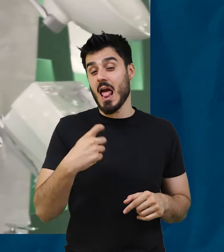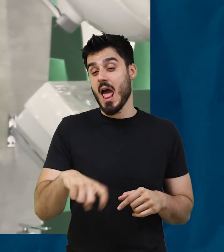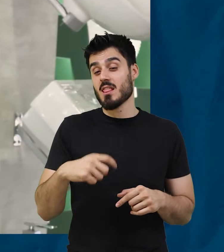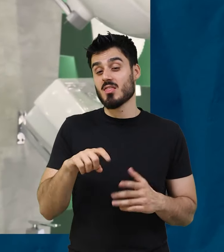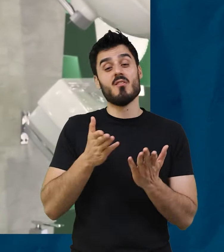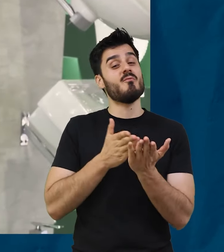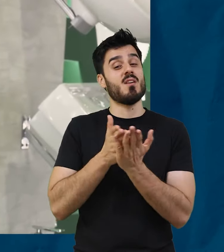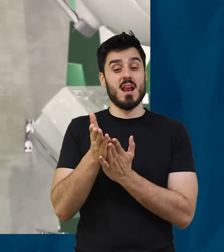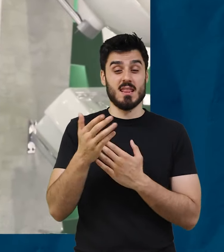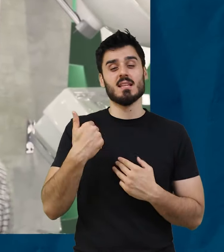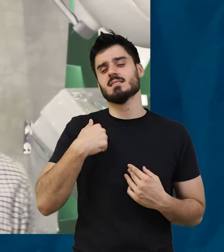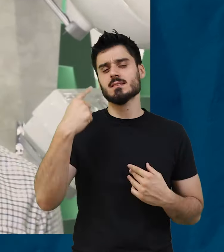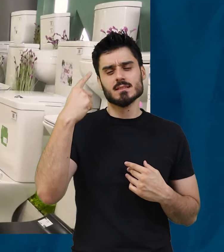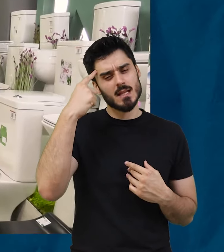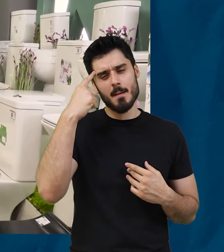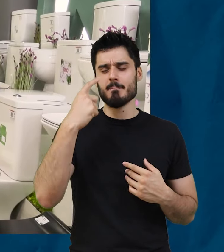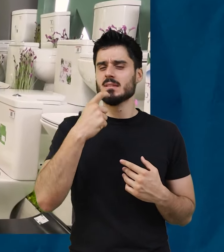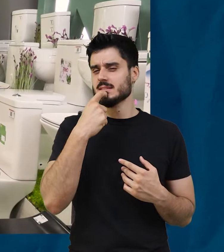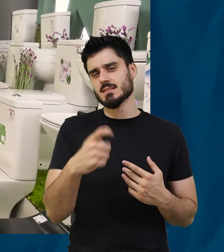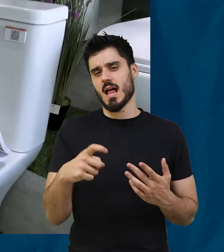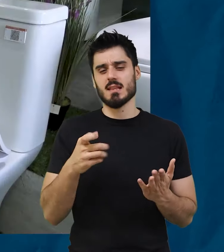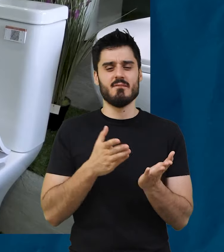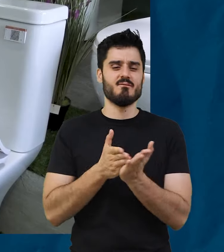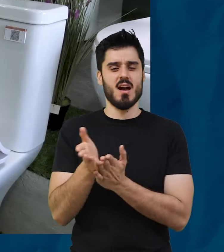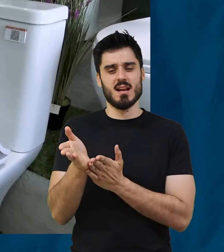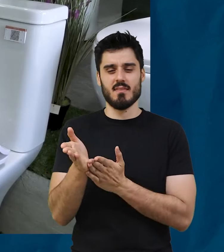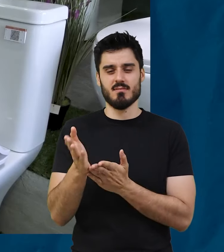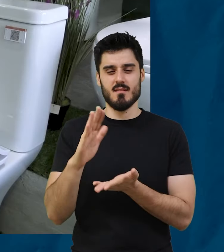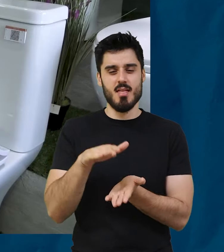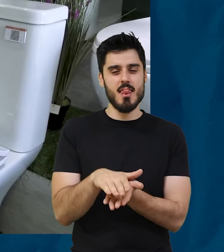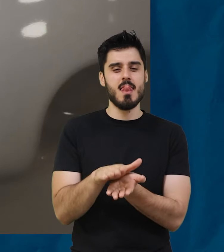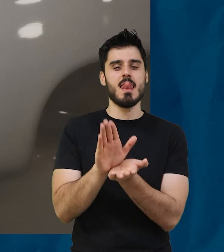Аз златния вариант го знам. Вече съм го виждал.